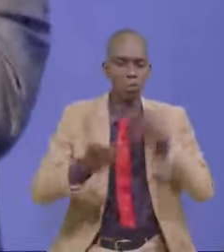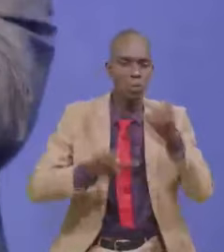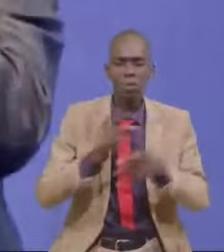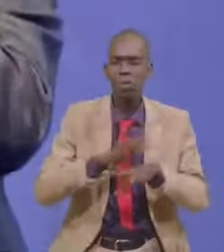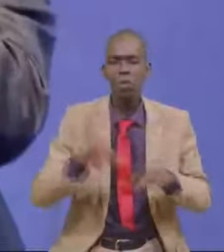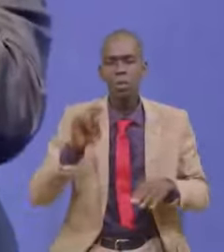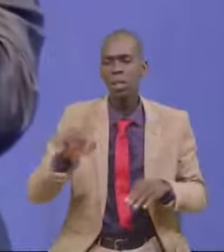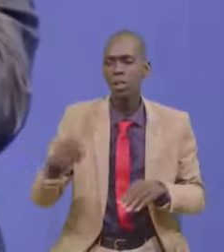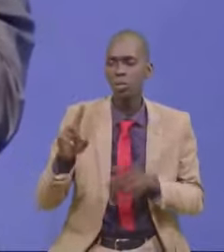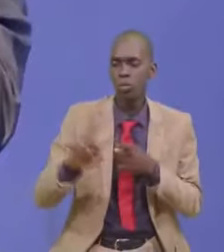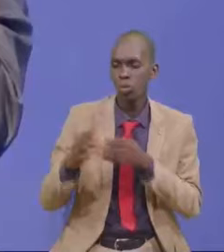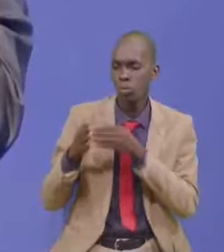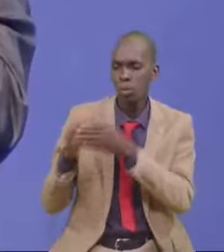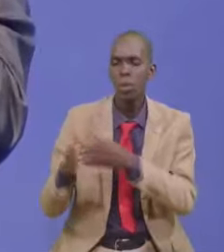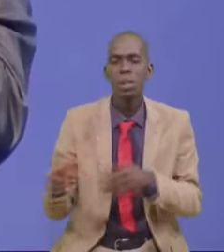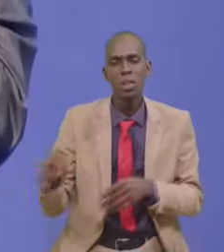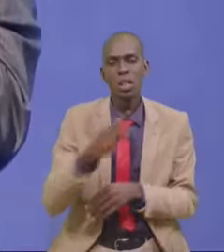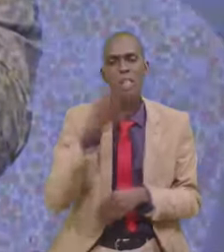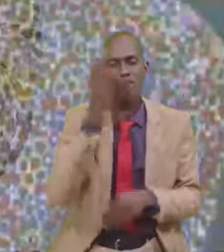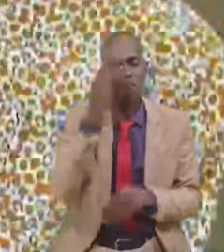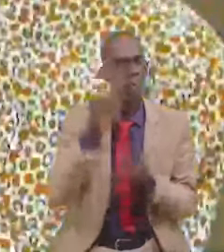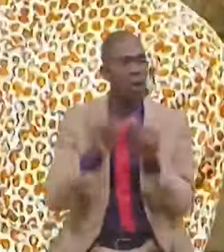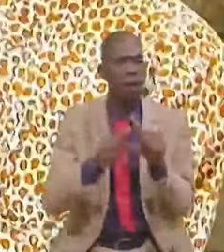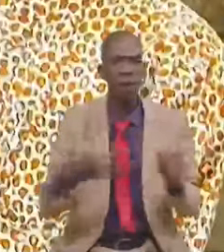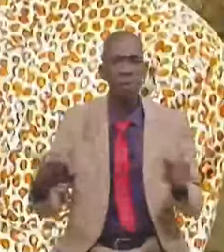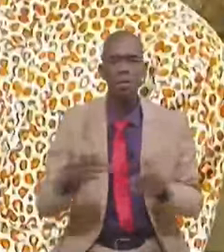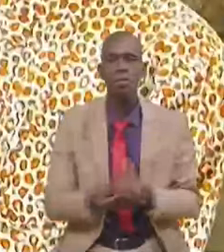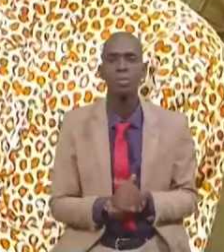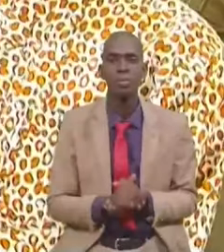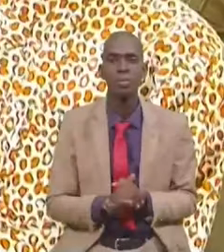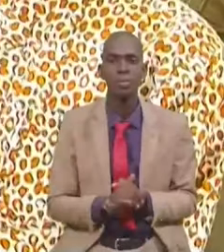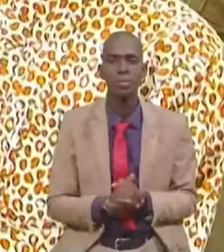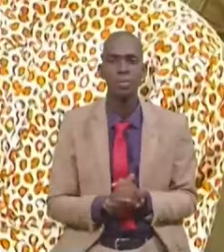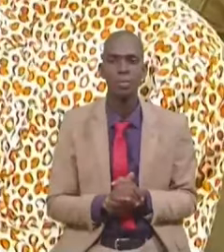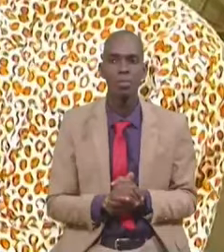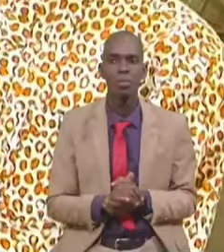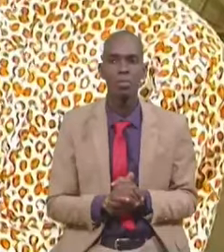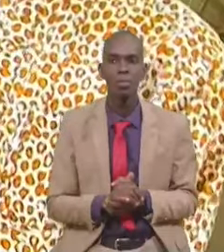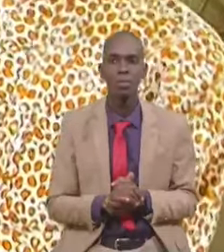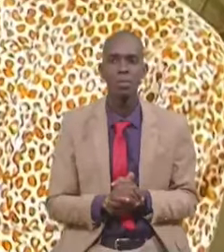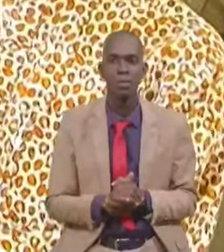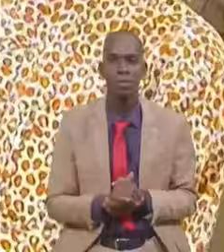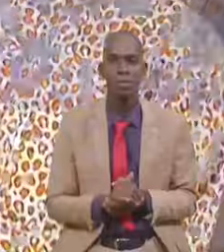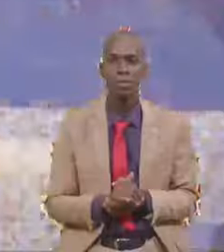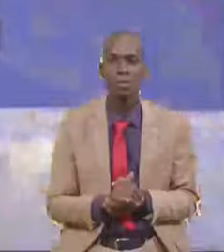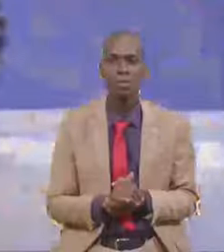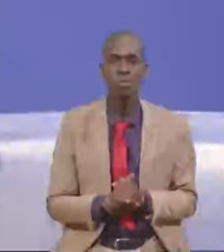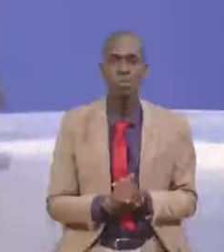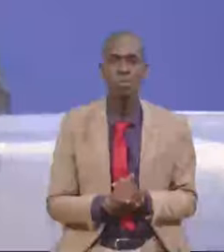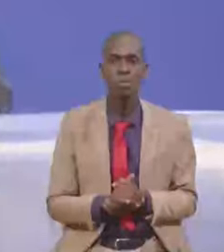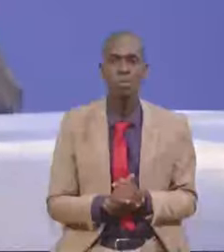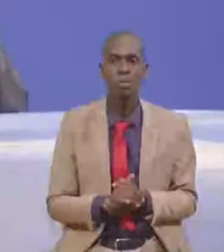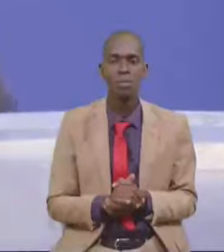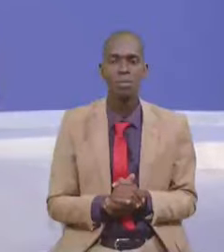Tous ceux qui maîtrisent les villes ou les touristes se rendent en masse. Ils n'ont plus besoin de personne parce qu'ils connaissent déjà tout.